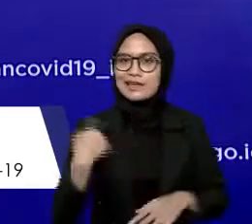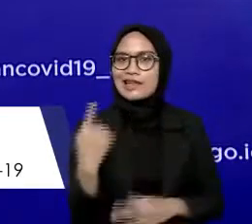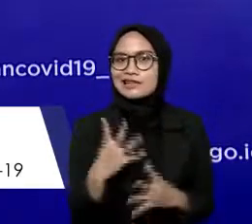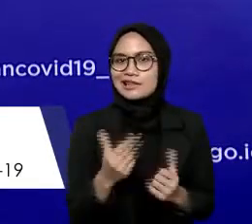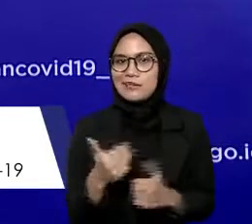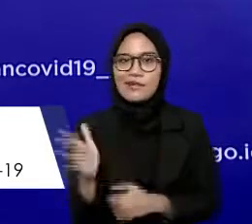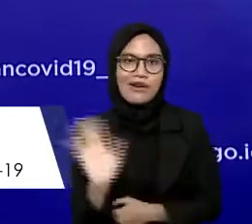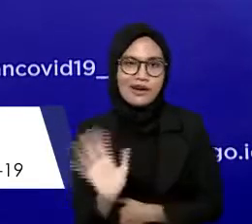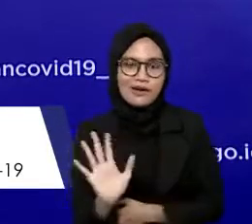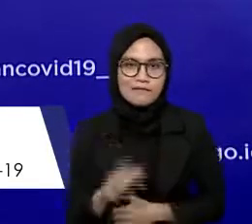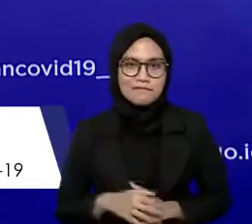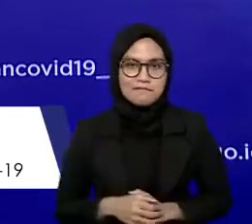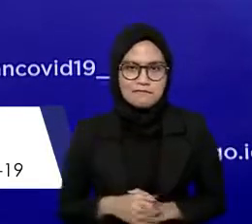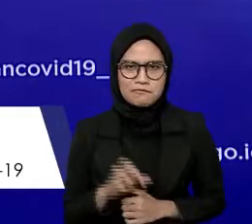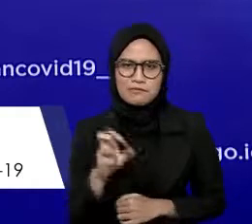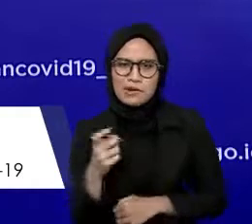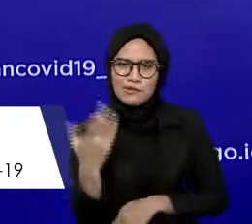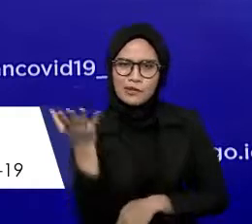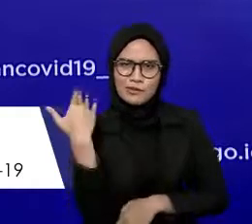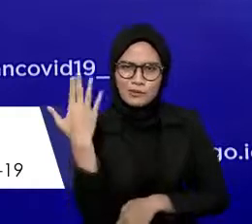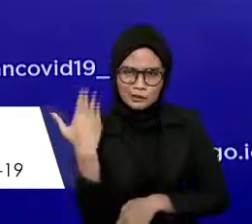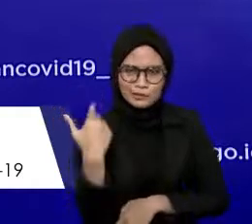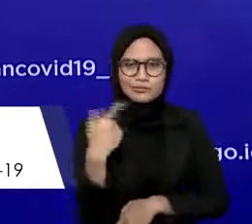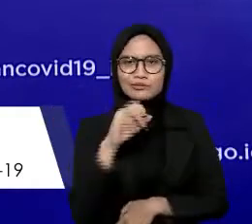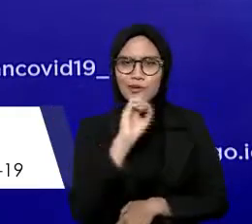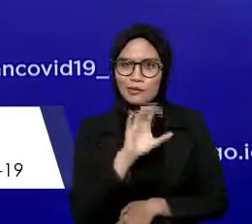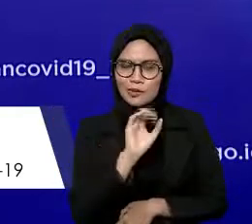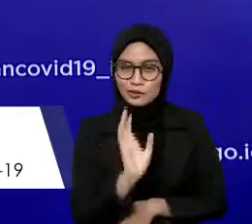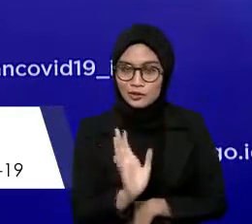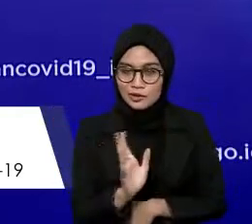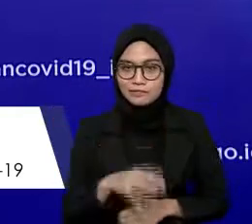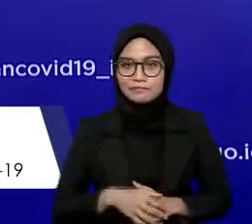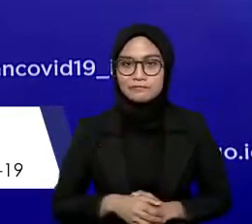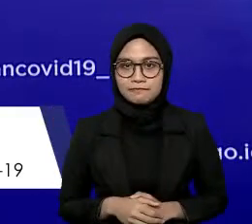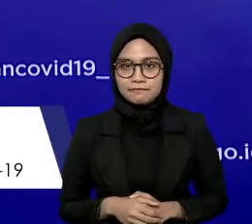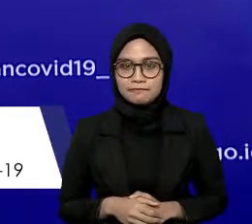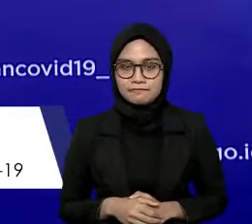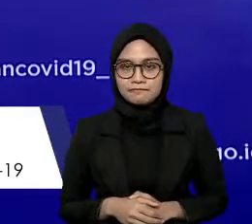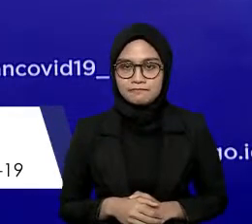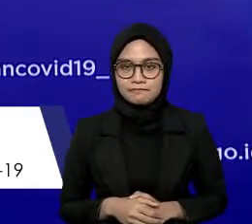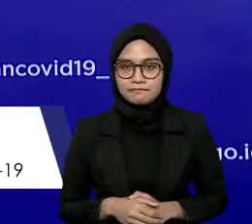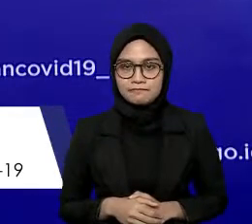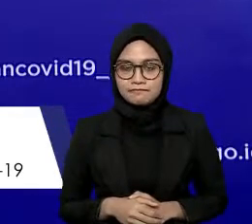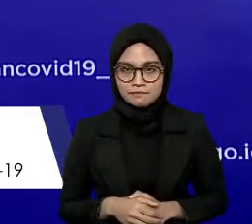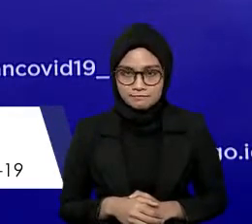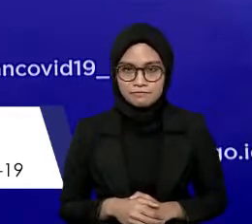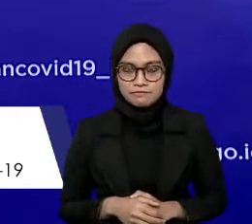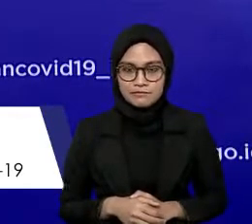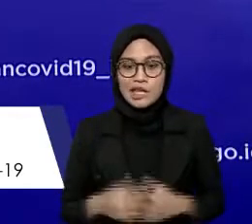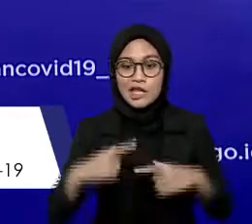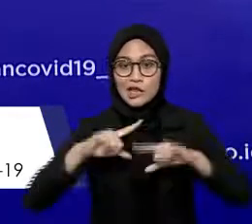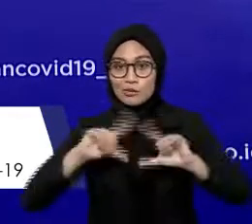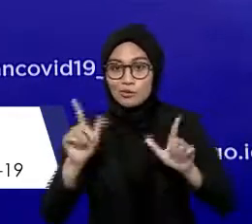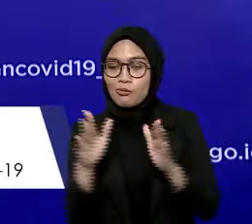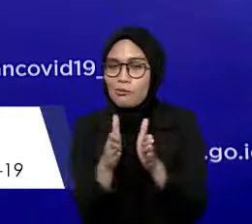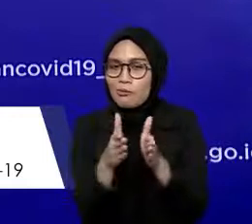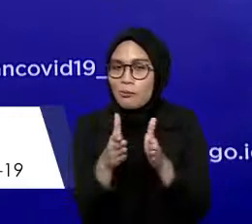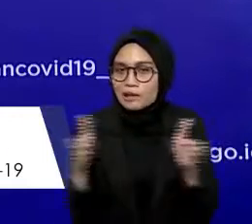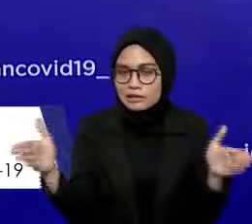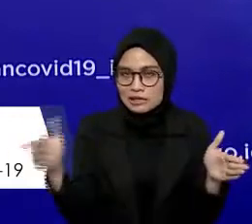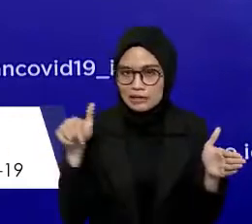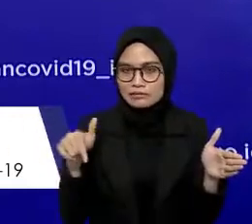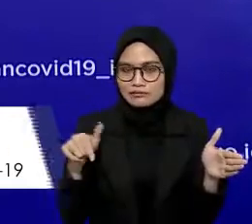sampaikan pada konferensi pers beberapa waktu yang lalu, Indonesia belum pernah berhasil melewati periode libur panjang